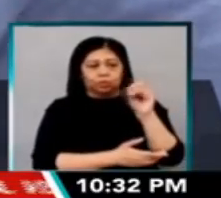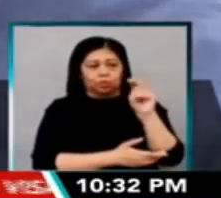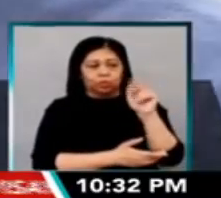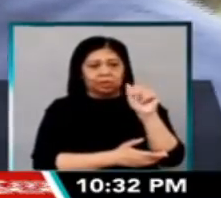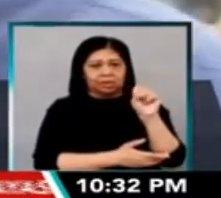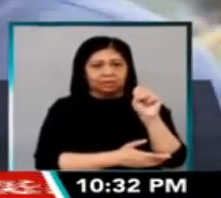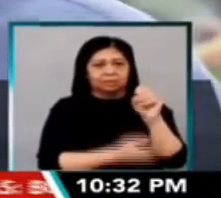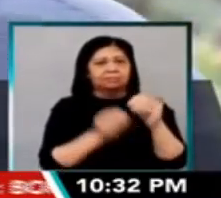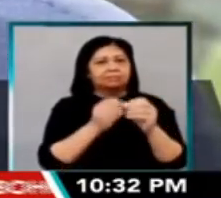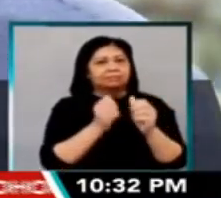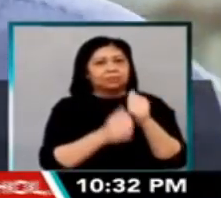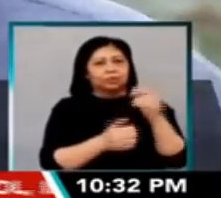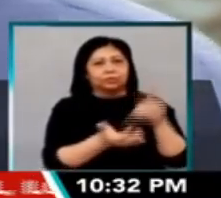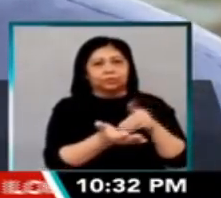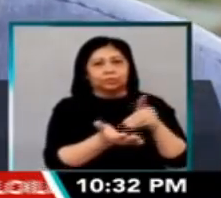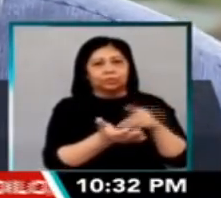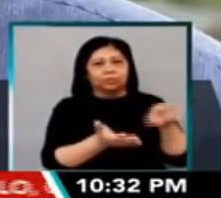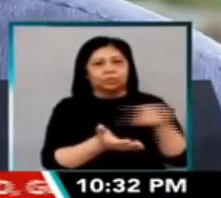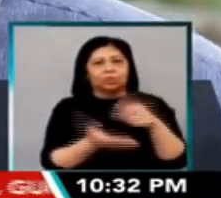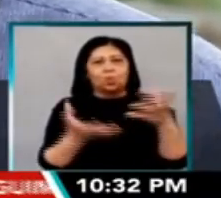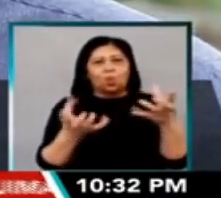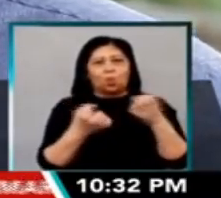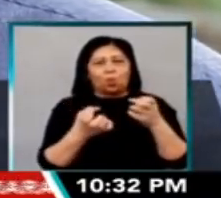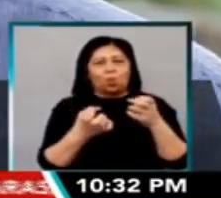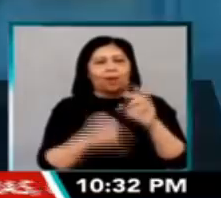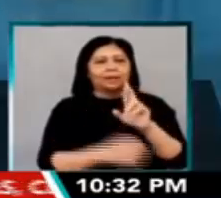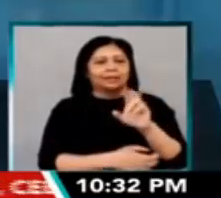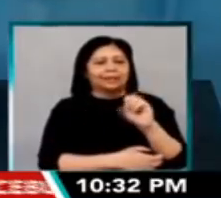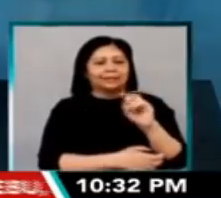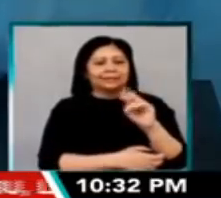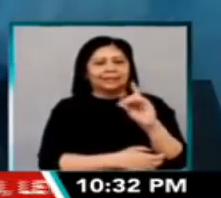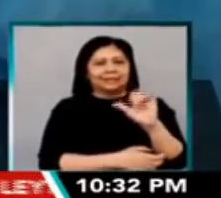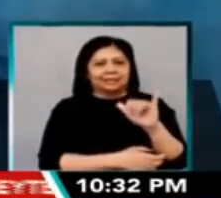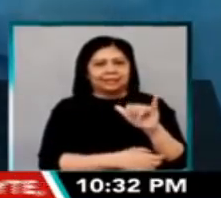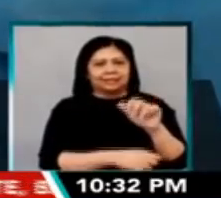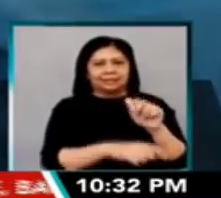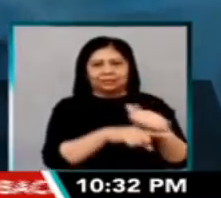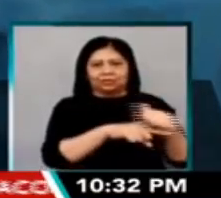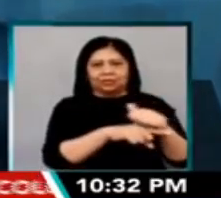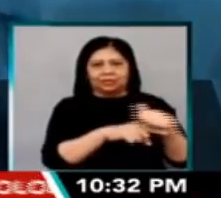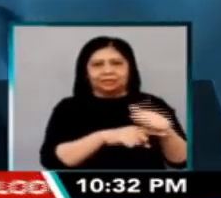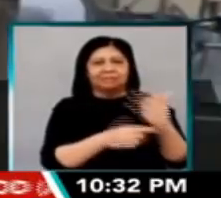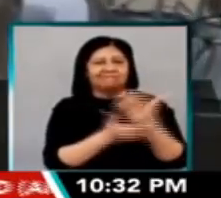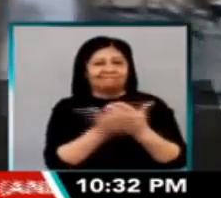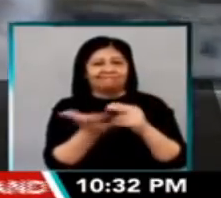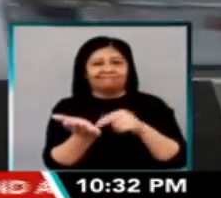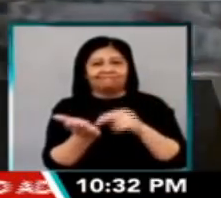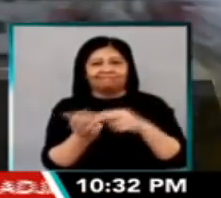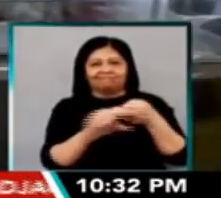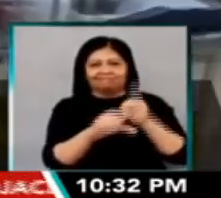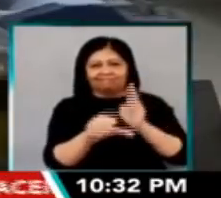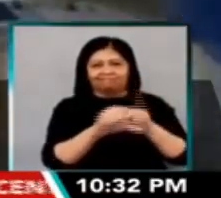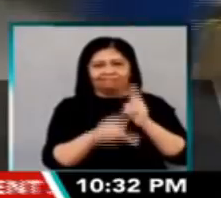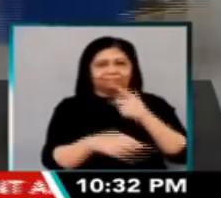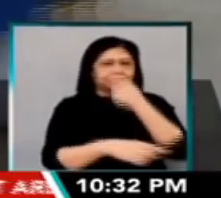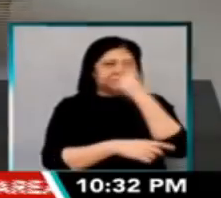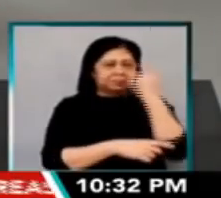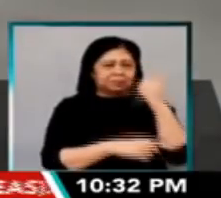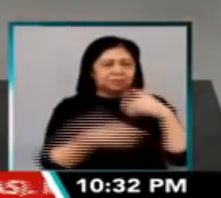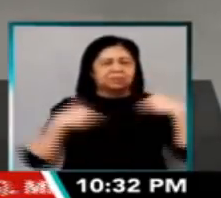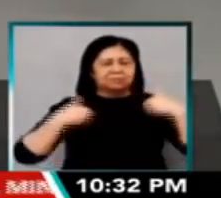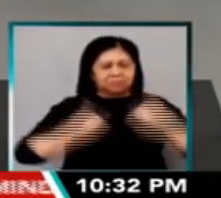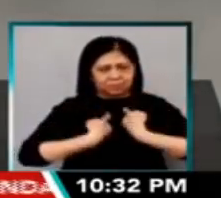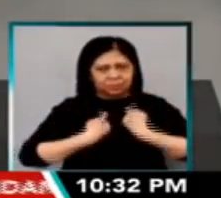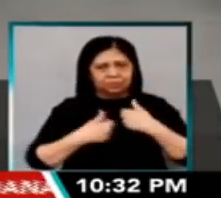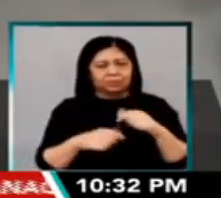mga doktor ay gustong mag-residency training na. May mga nurse na rin daw na nag-resign dahil sa pagod, habang ang